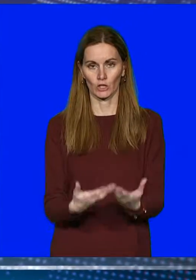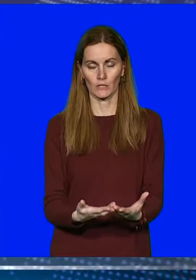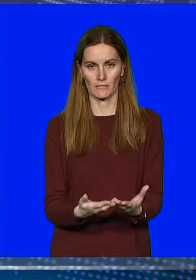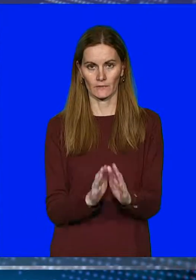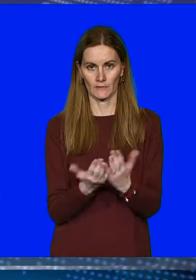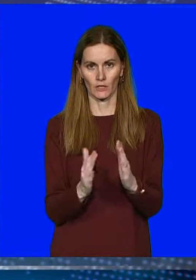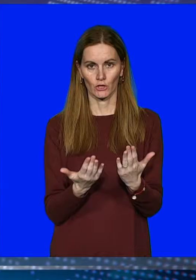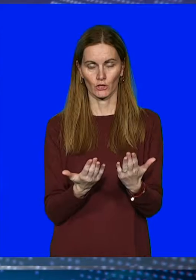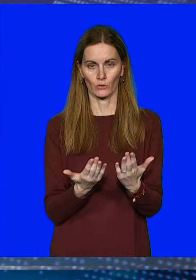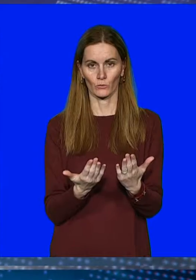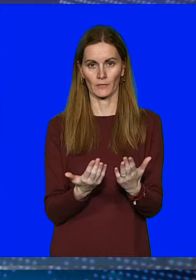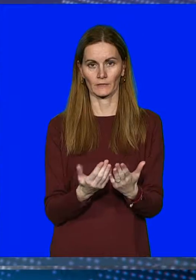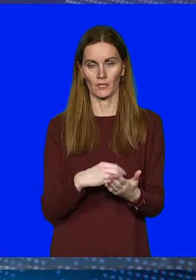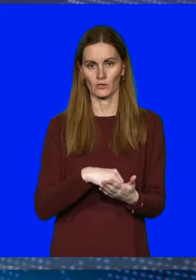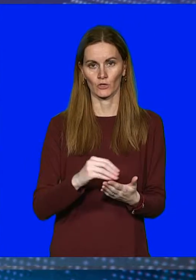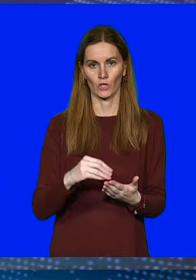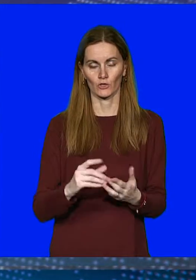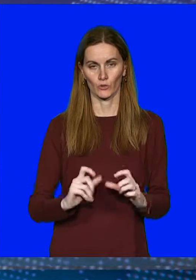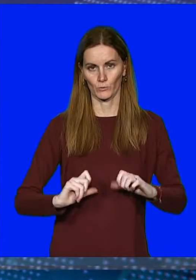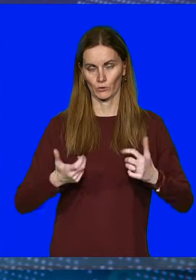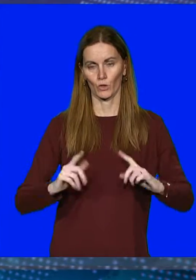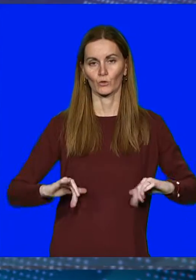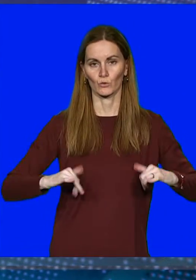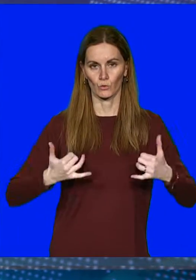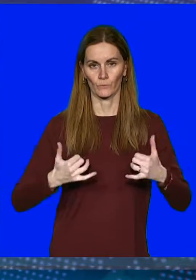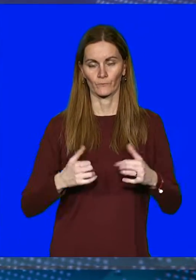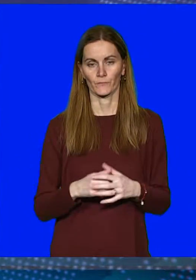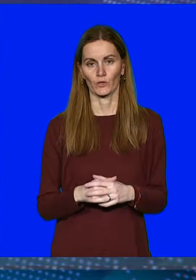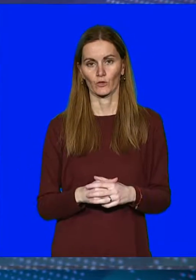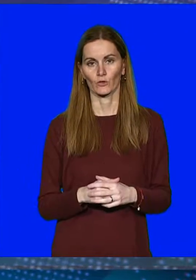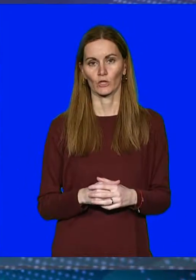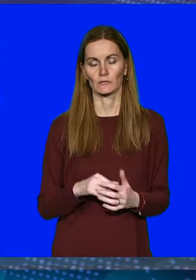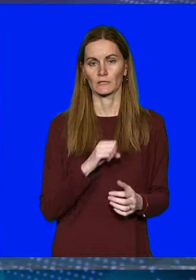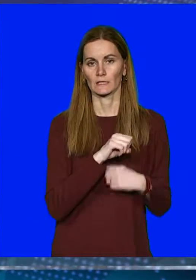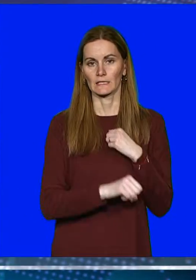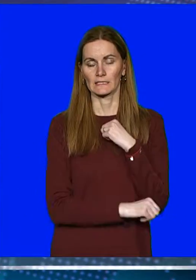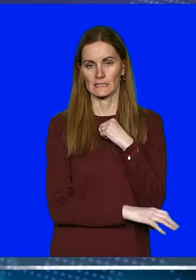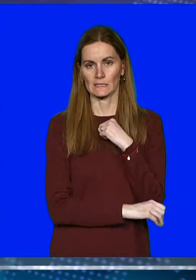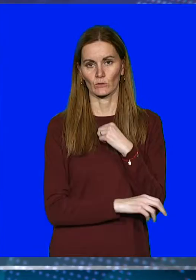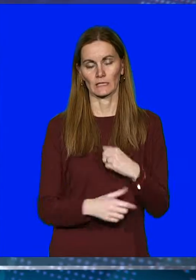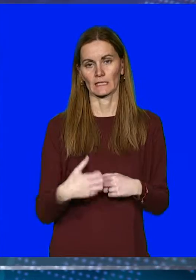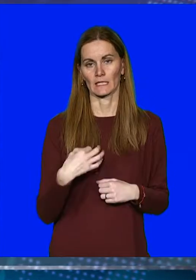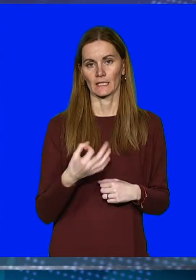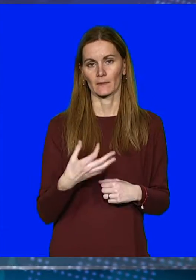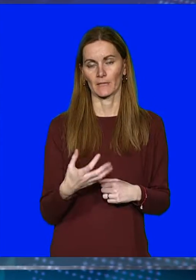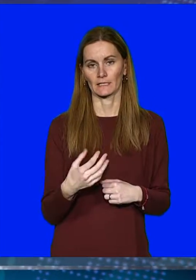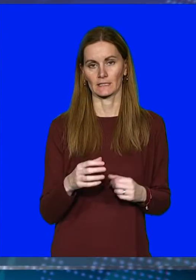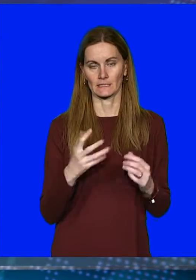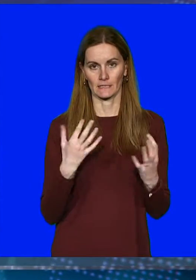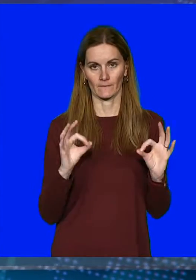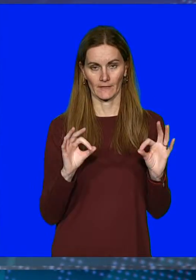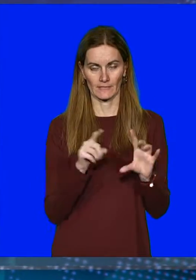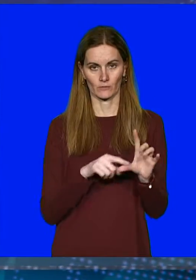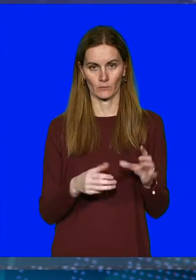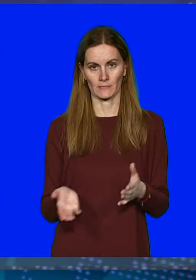potrebni dužni dostaviti potvrdu o upisu škole. Odnosno za studente je to 15. listopada, obzirom